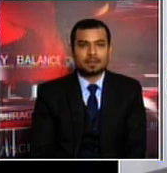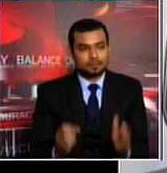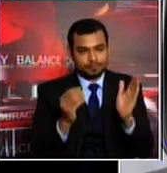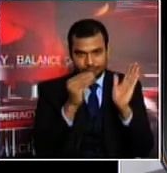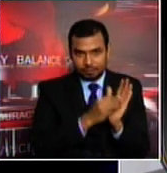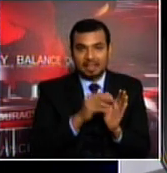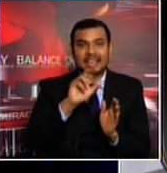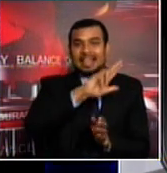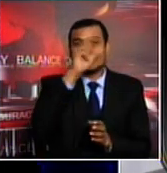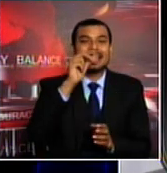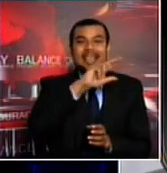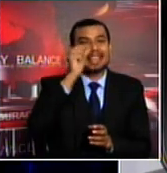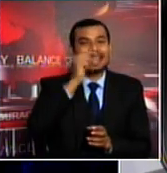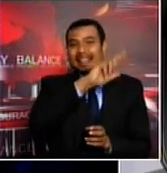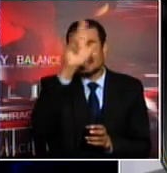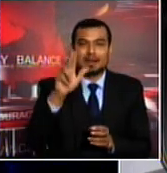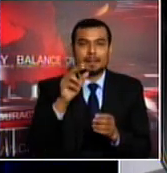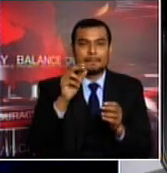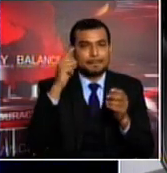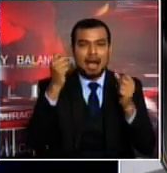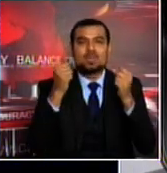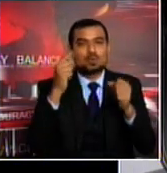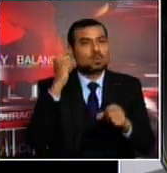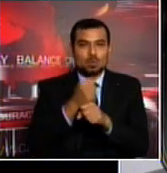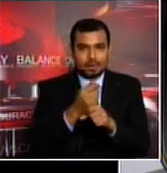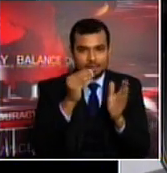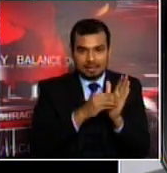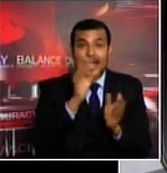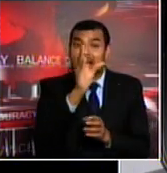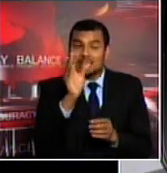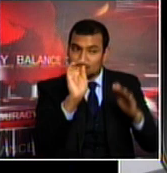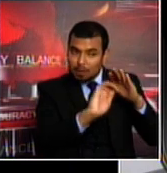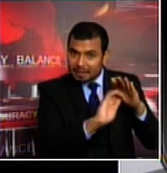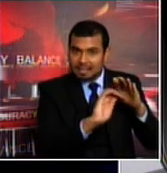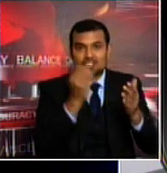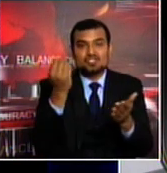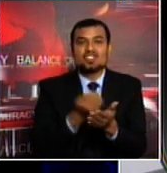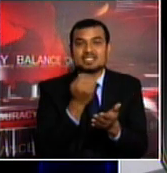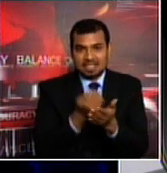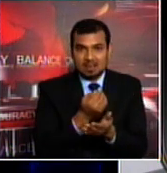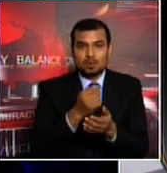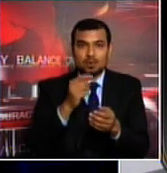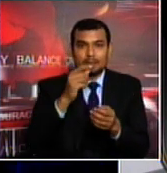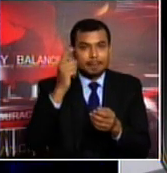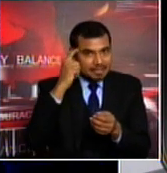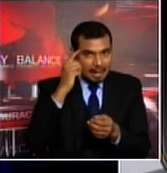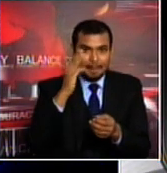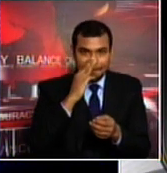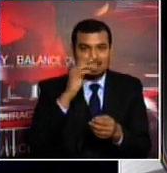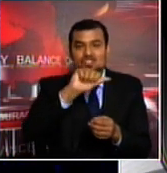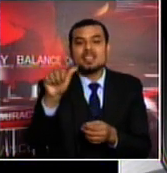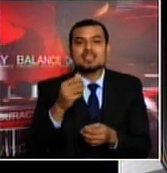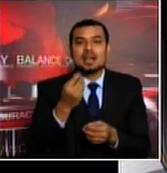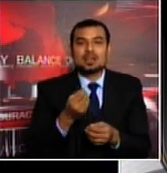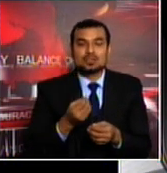टुटुवालमा इन्द्र बहादुर गुरुङले यस्तो पोस्ट गरेका छन्, यातायात समिति संस्थाको हिसाबमा जनतालाई सुविधा दिन्छु र